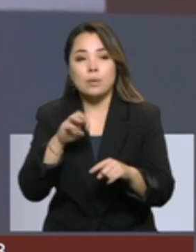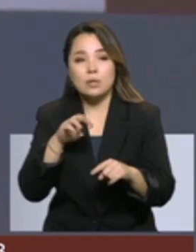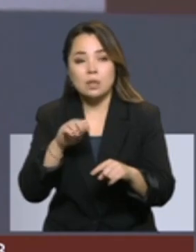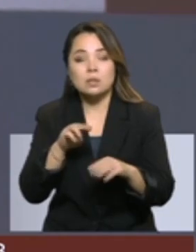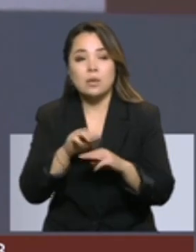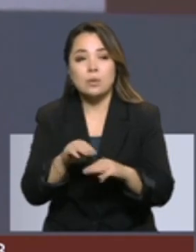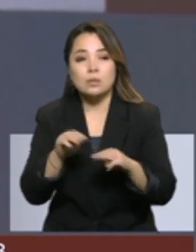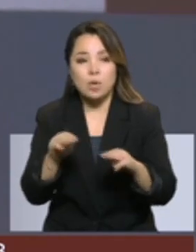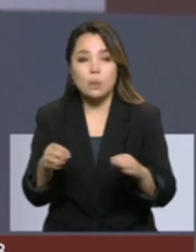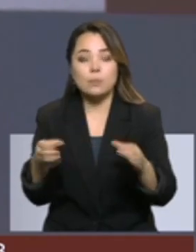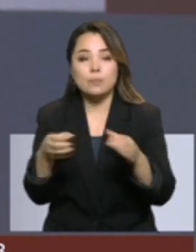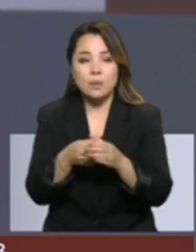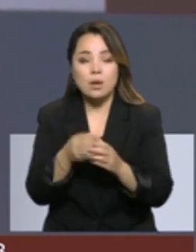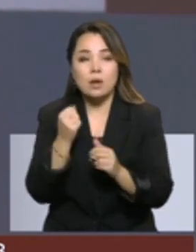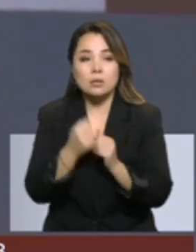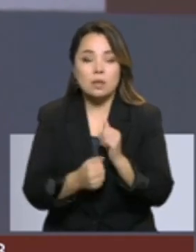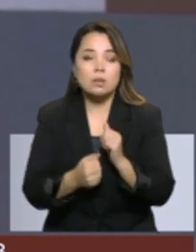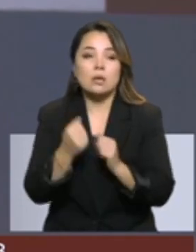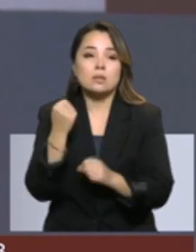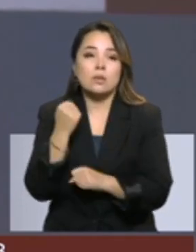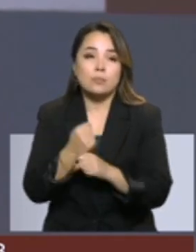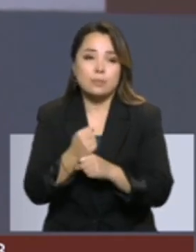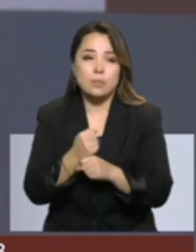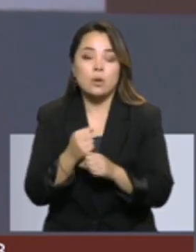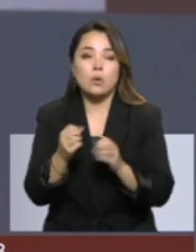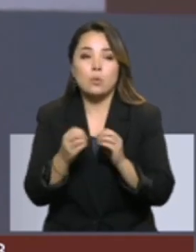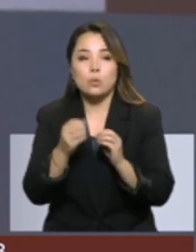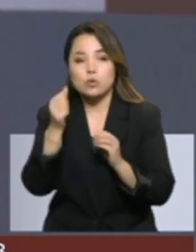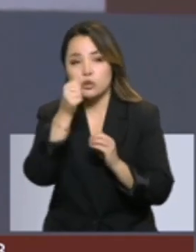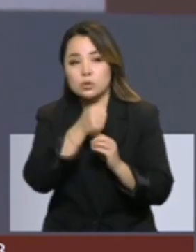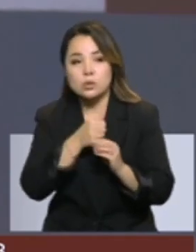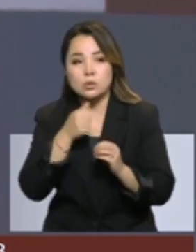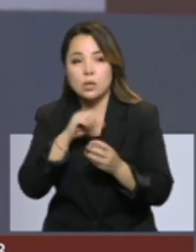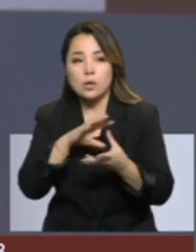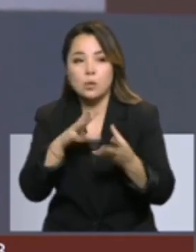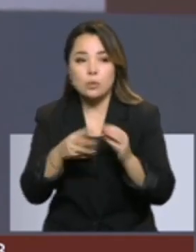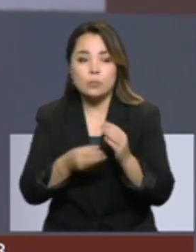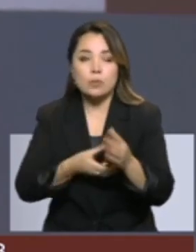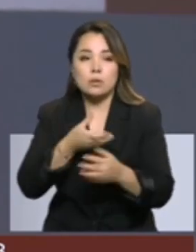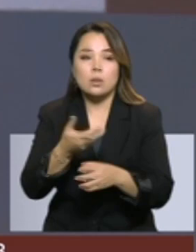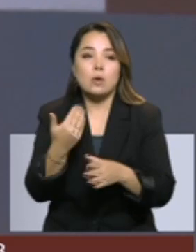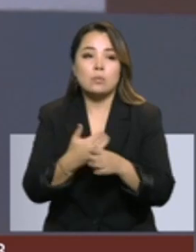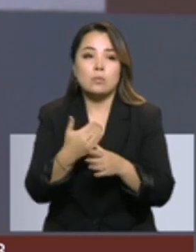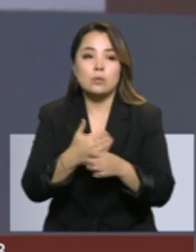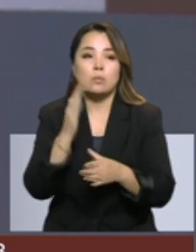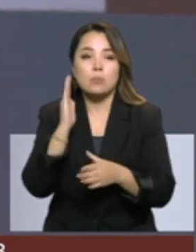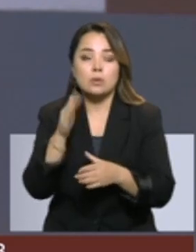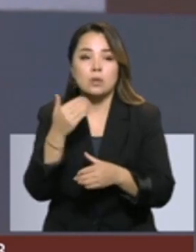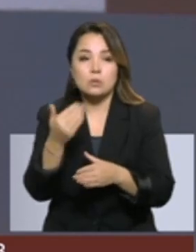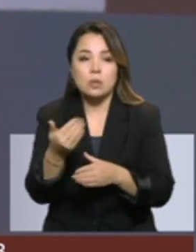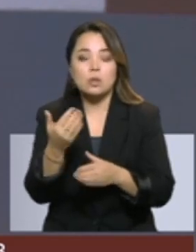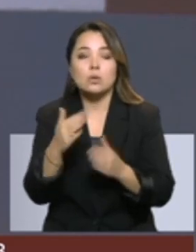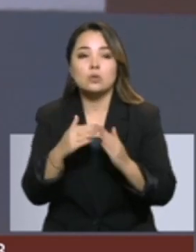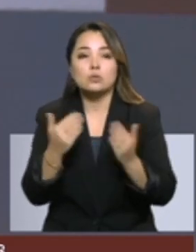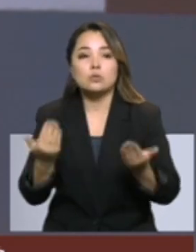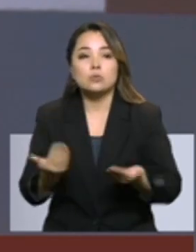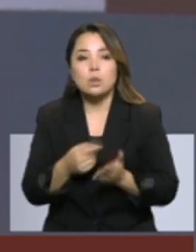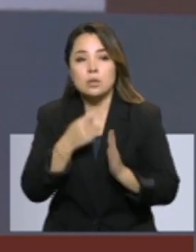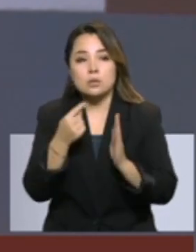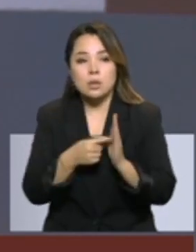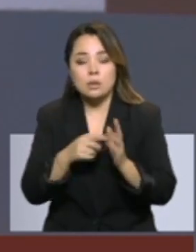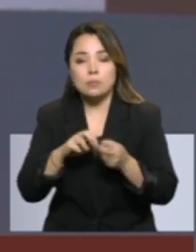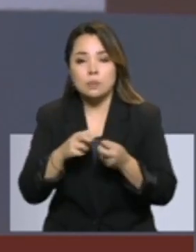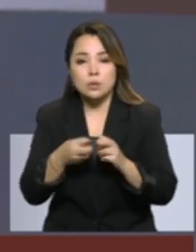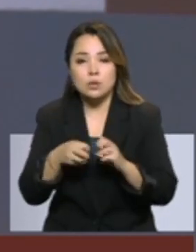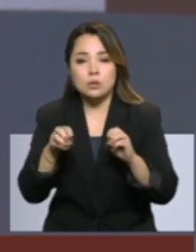атынан әрбір кеншінің жалақысы 10 жылдық жалақысы көлемінде жәрдемақы берілетін болады. Үй жайындағы сұрақтар шешілетін